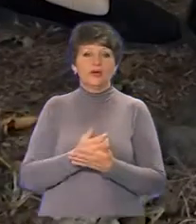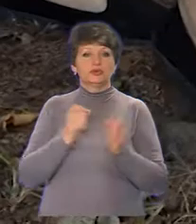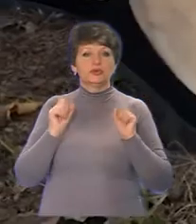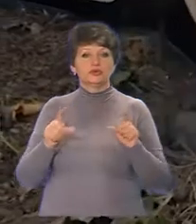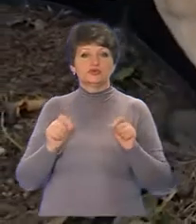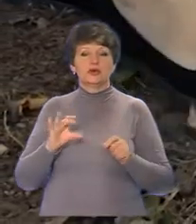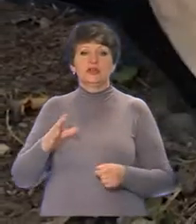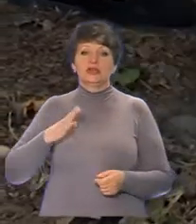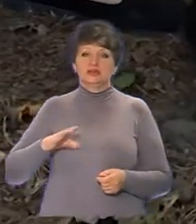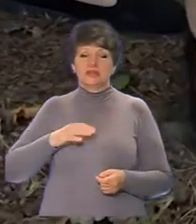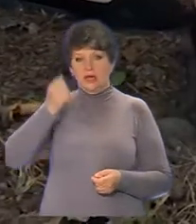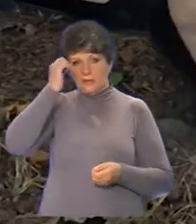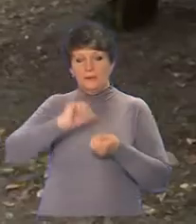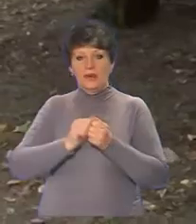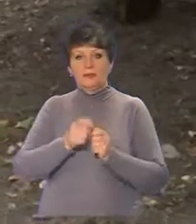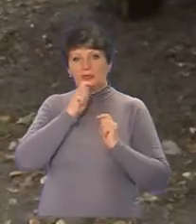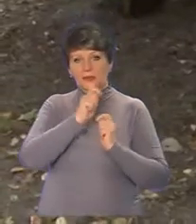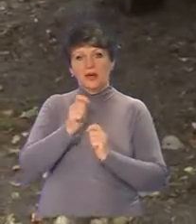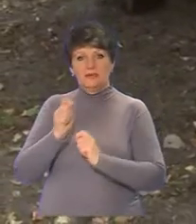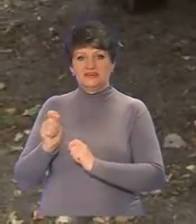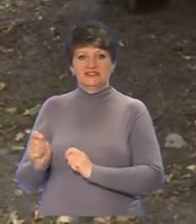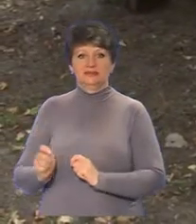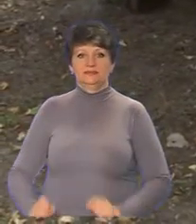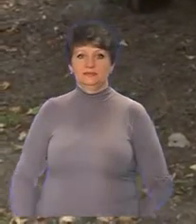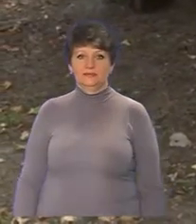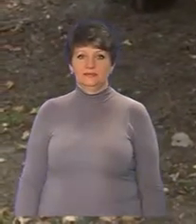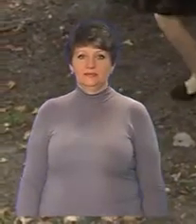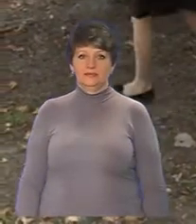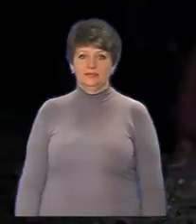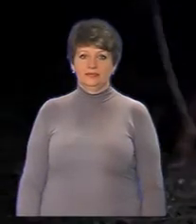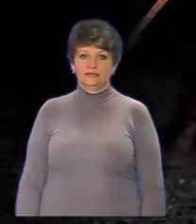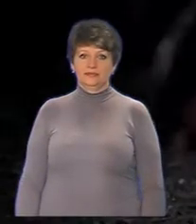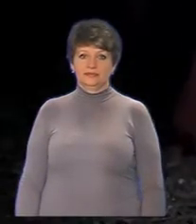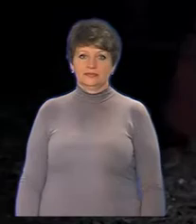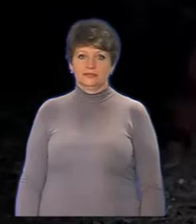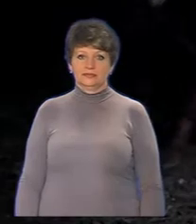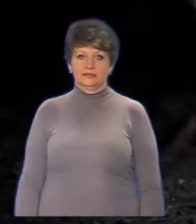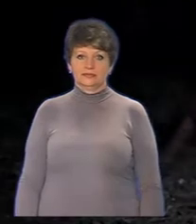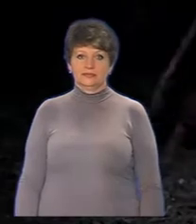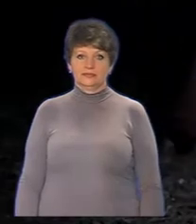а найстараніших чекатимуть пам'ятні призи. Тетяна Недбайло, Ольга Кодляр, Олег Кураш, Черкаська служба новин.